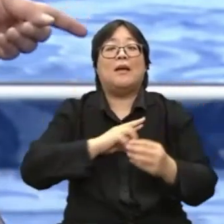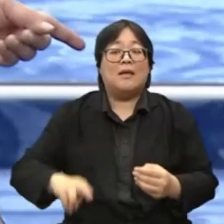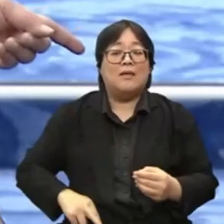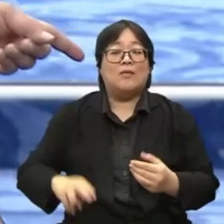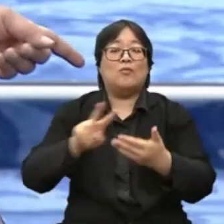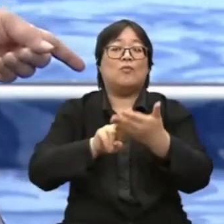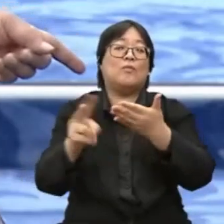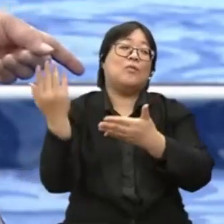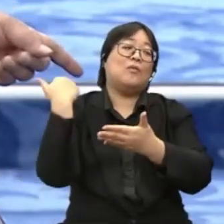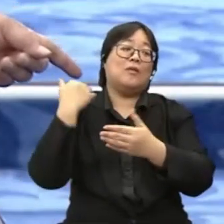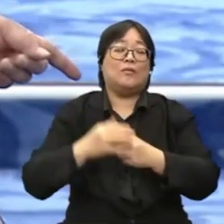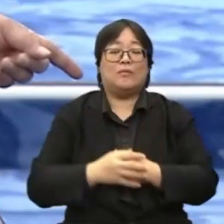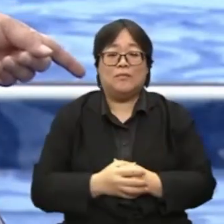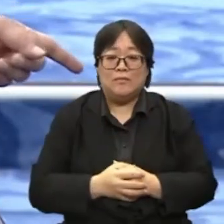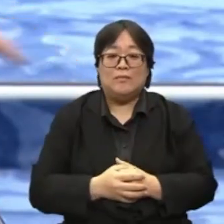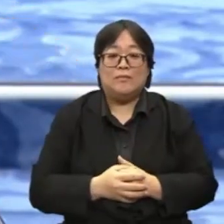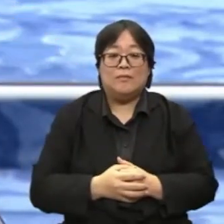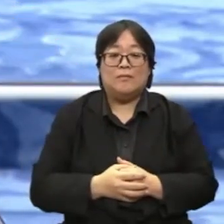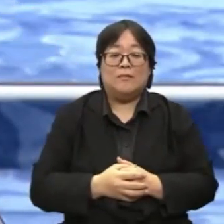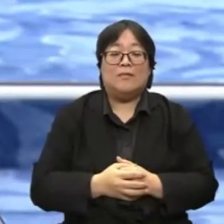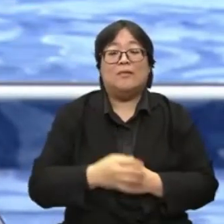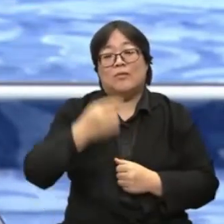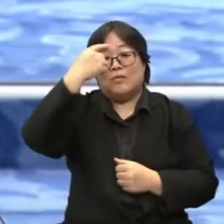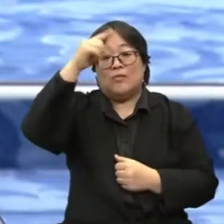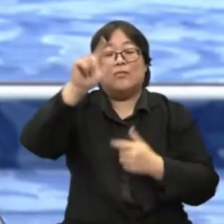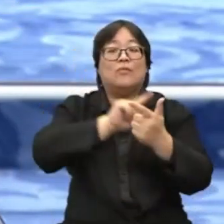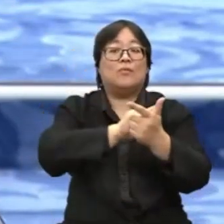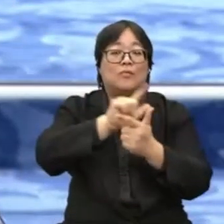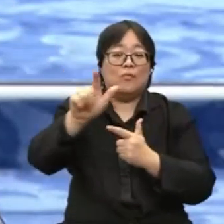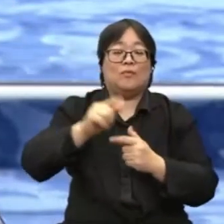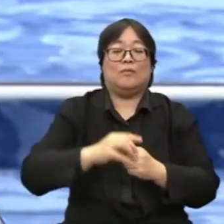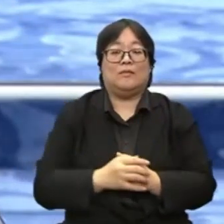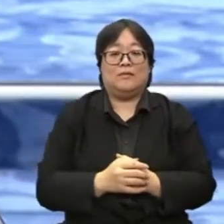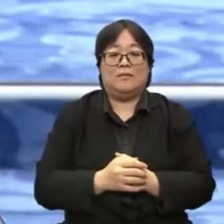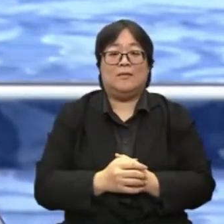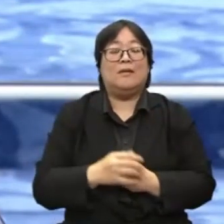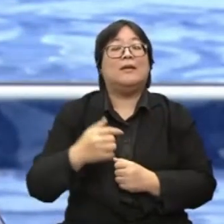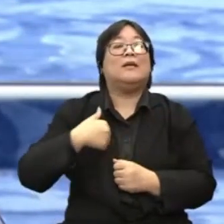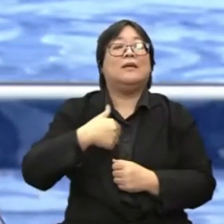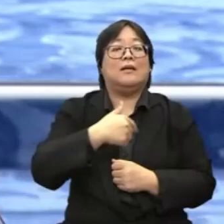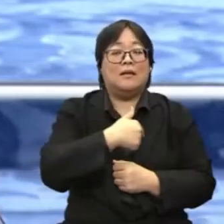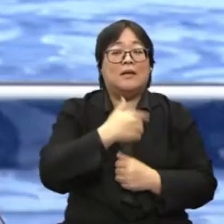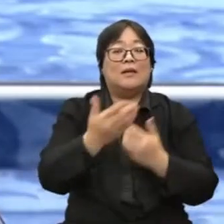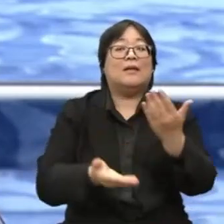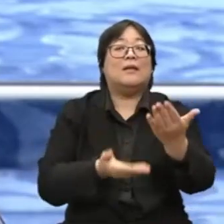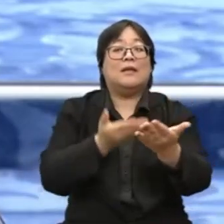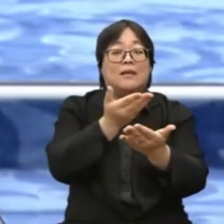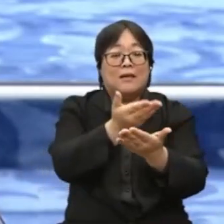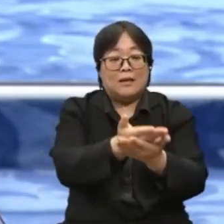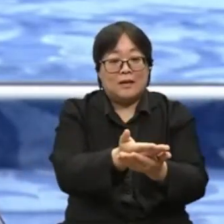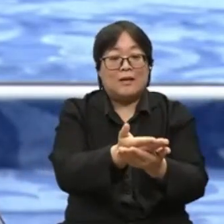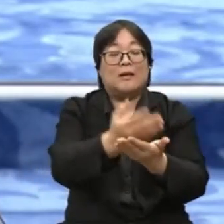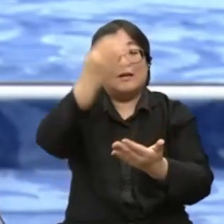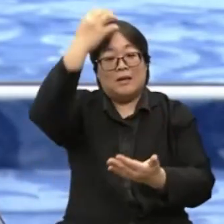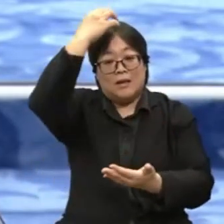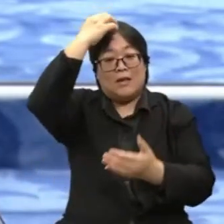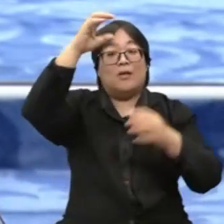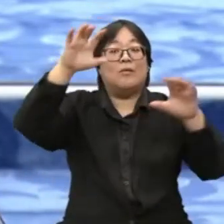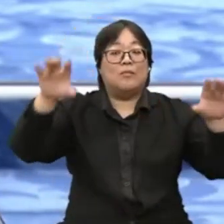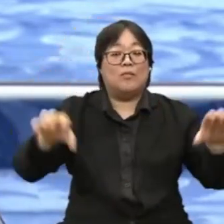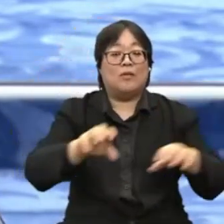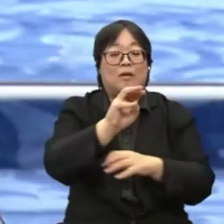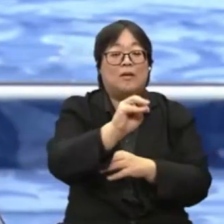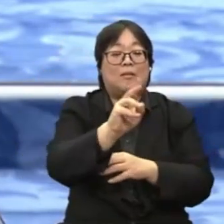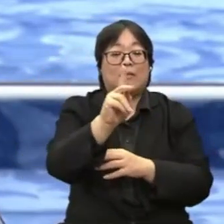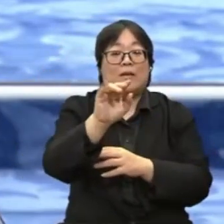dua minggu yang lalu untuk meluluskan yang berhormat jadi kita cadangan Yang Selangor lakukan